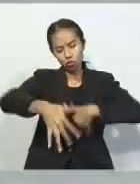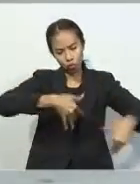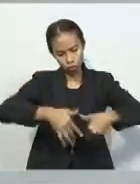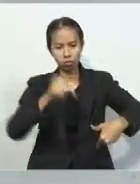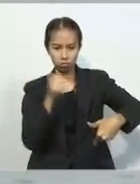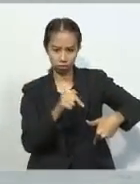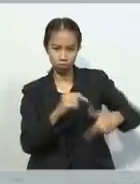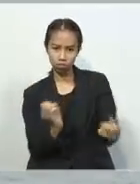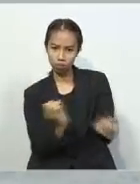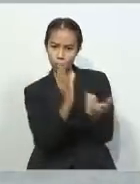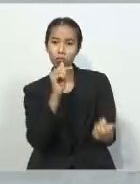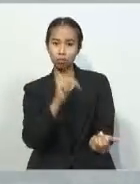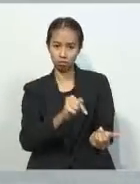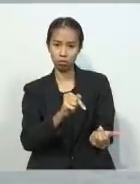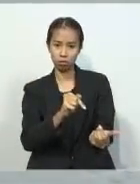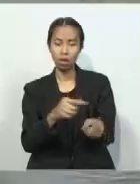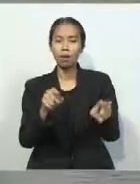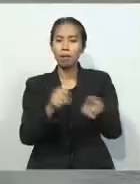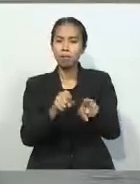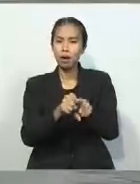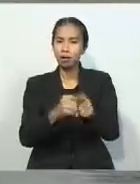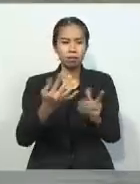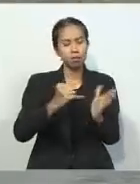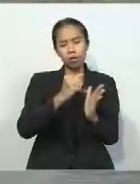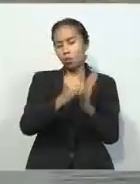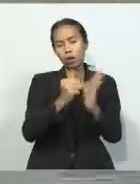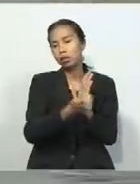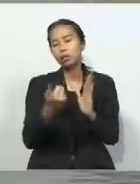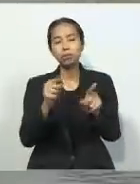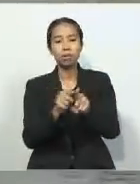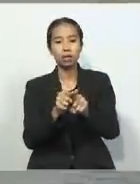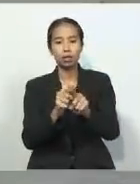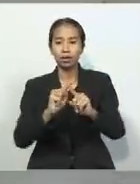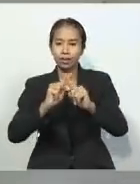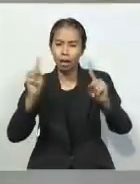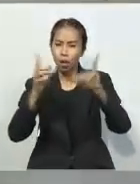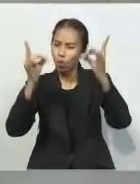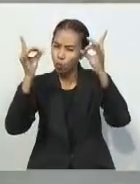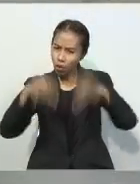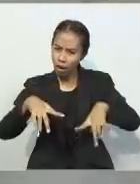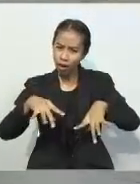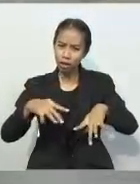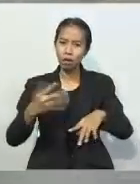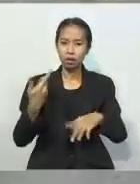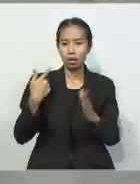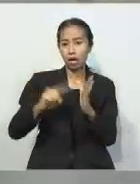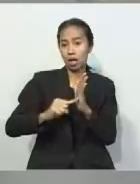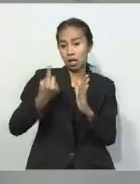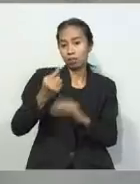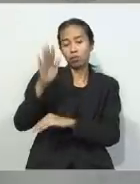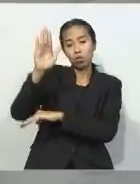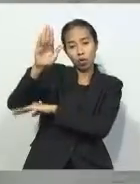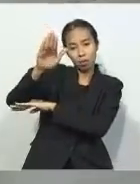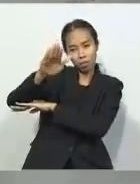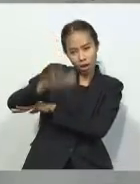ผลกระทบเช่นเดียวกับพื้นที่อื่นนะครับแต่ว่าความรุนแรงนั้นจะเริ่มมีมากตั้งแต่ช่วงบ่ายไป